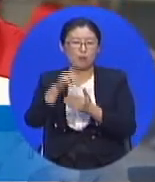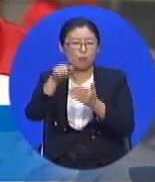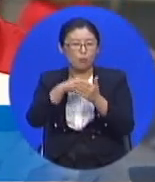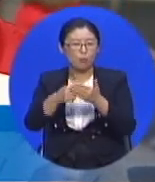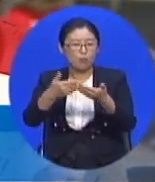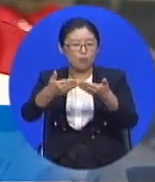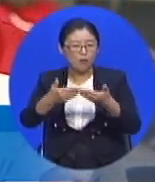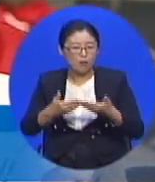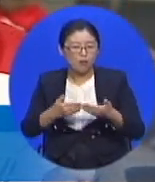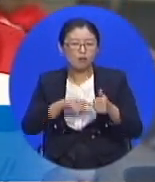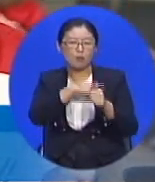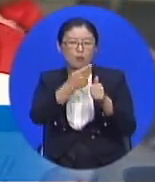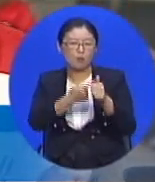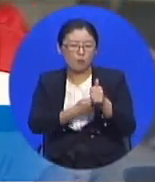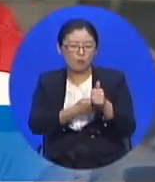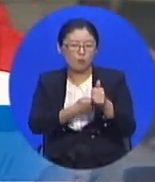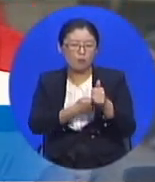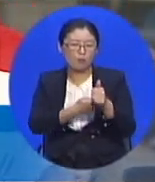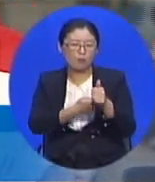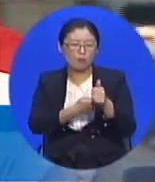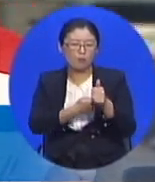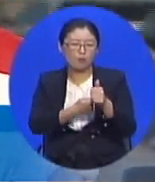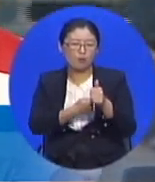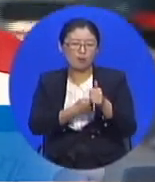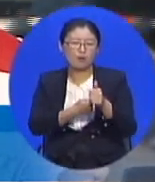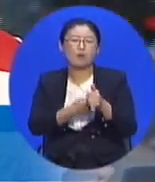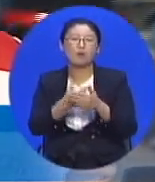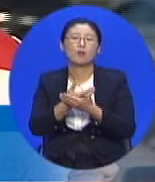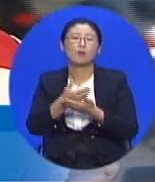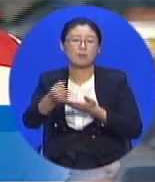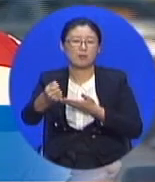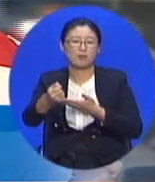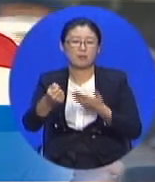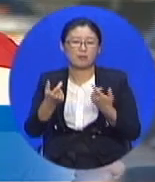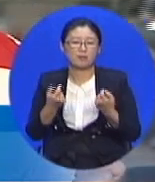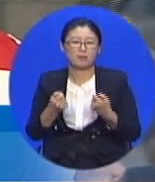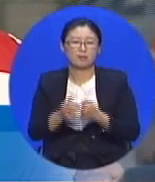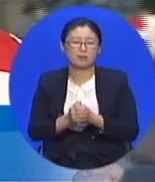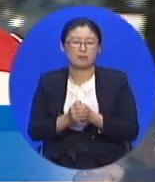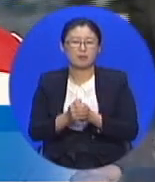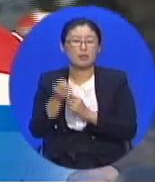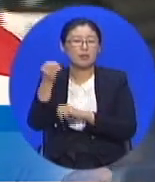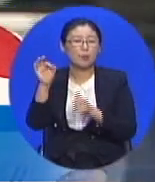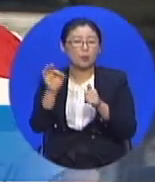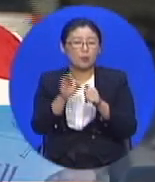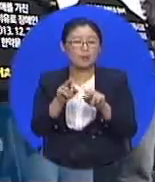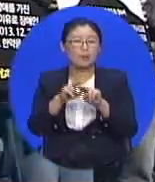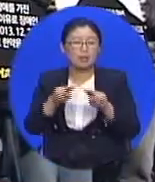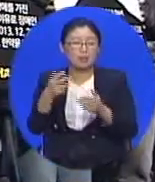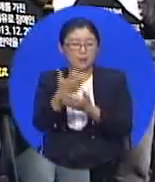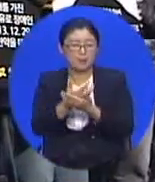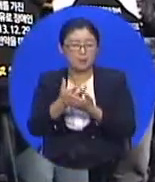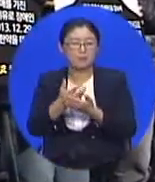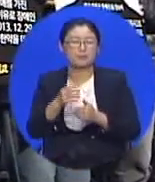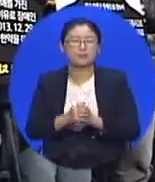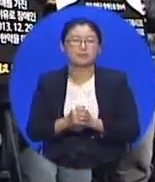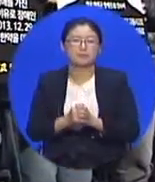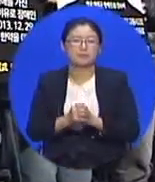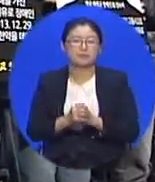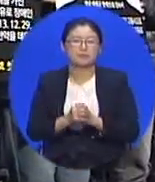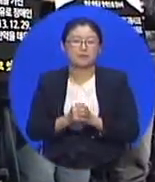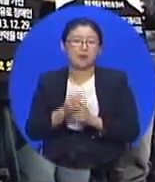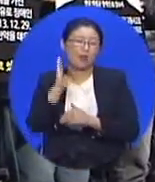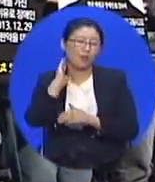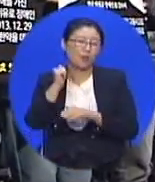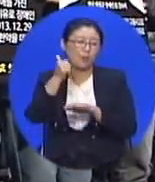하는 최소한의 단단한 보호받을 권리조차 해체하는 기초생활 보장법 해체 아닙니다. 정부는 대통령